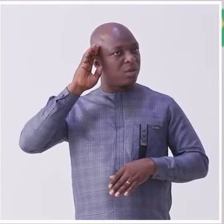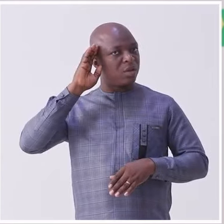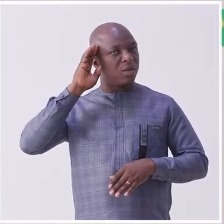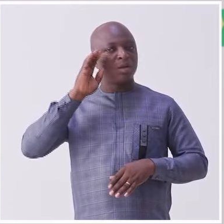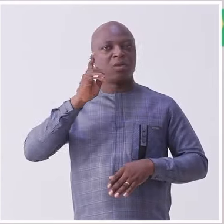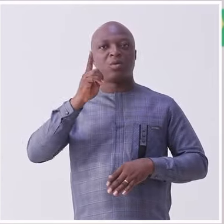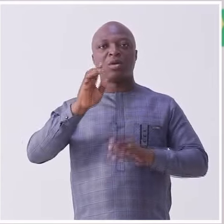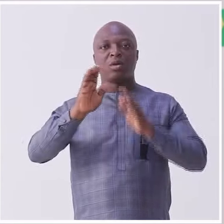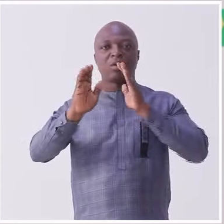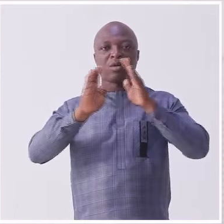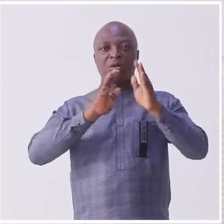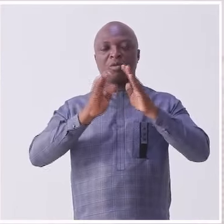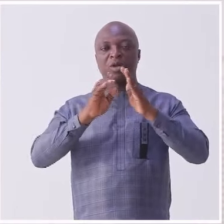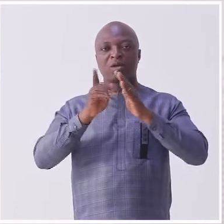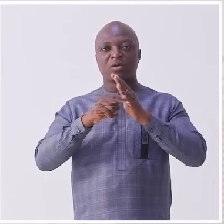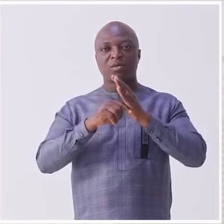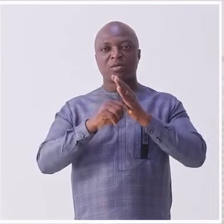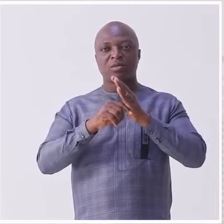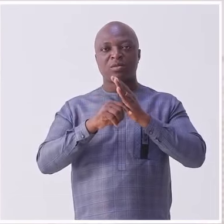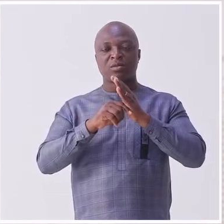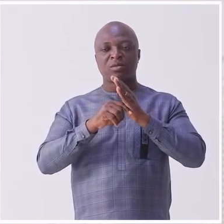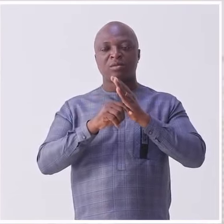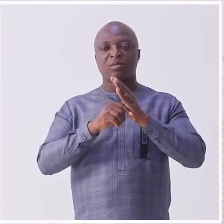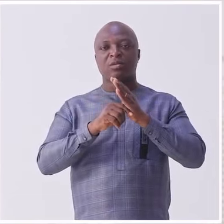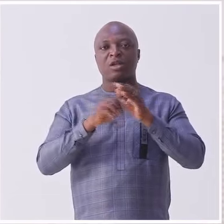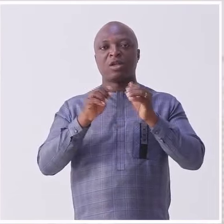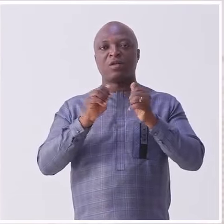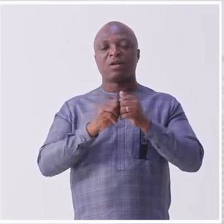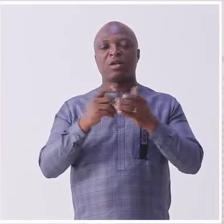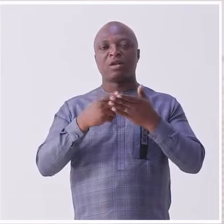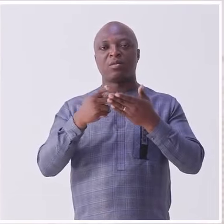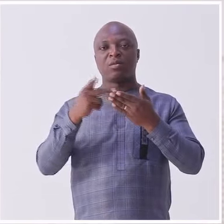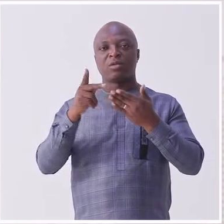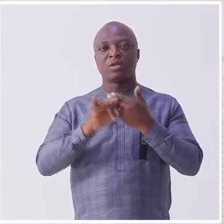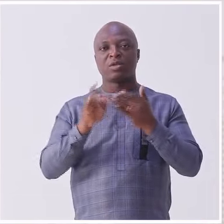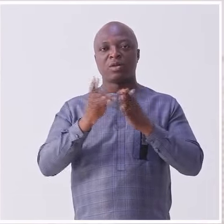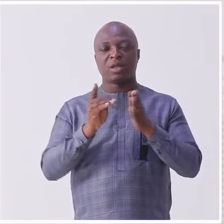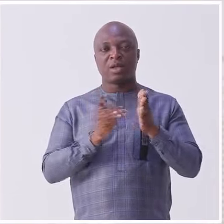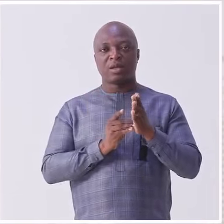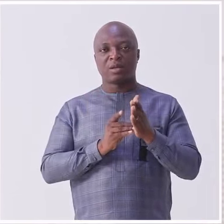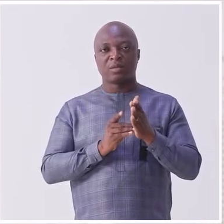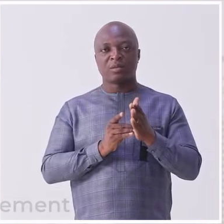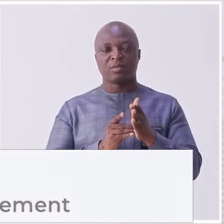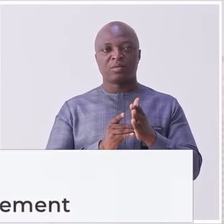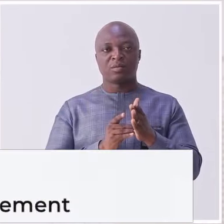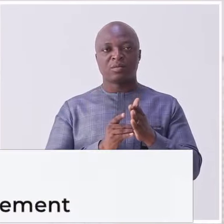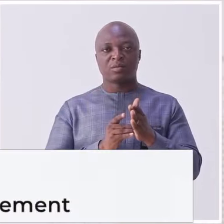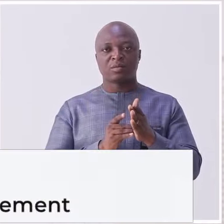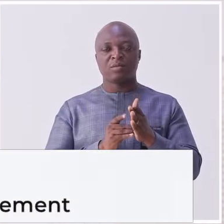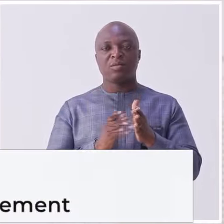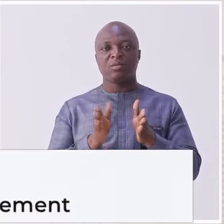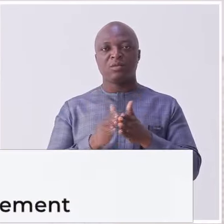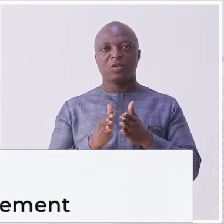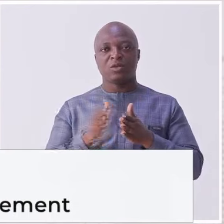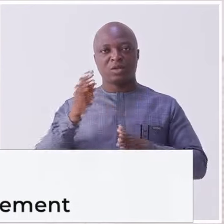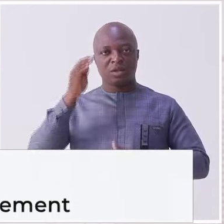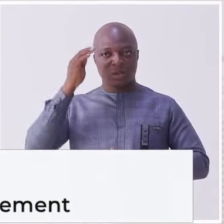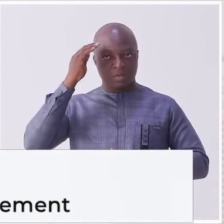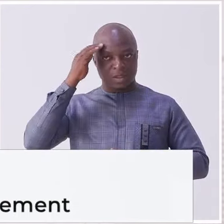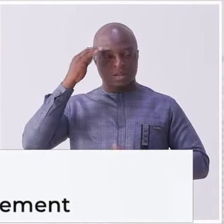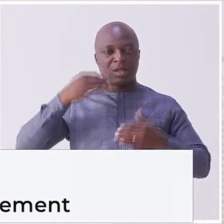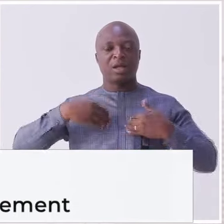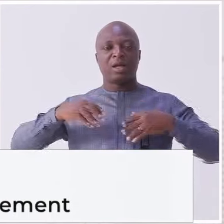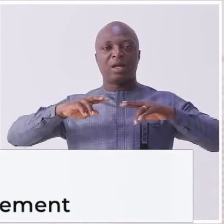une communication. Au titre des projets de décret, le Conseil des ministres